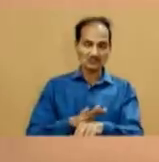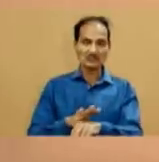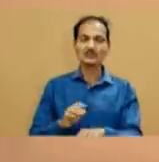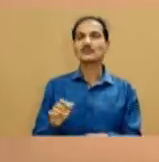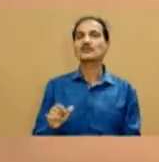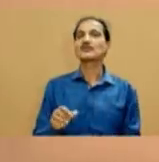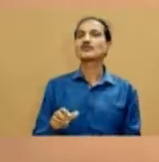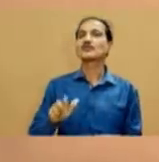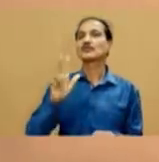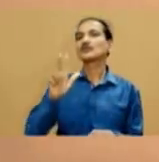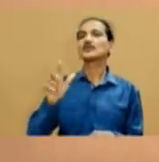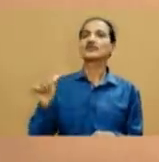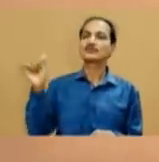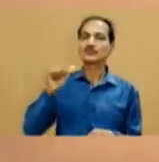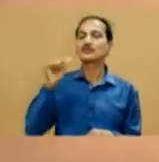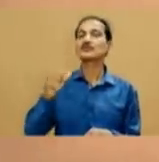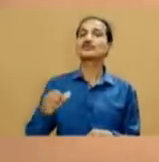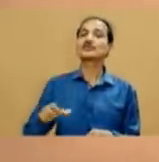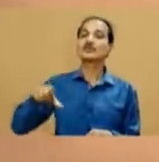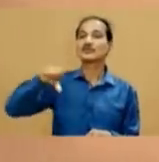86,952 जन लोक अधिक आक्रांत